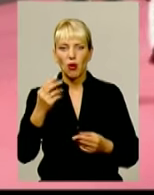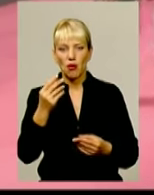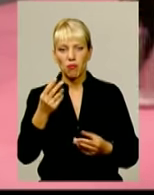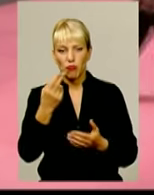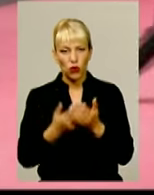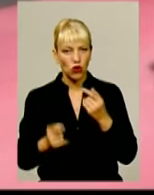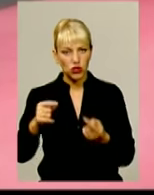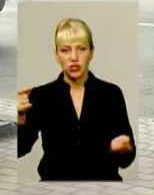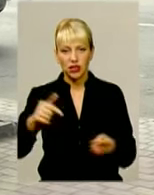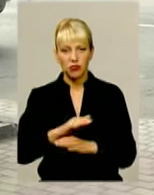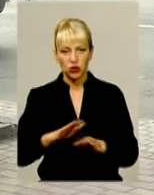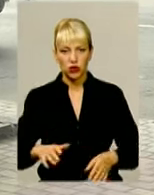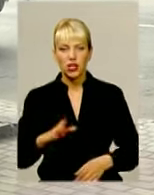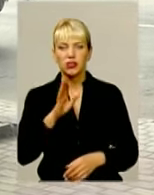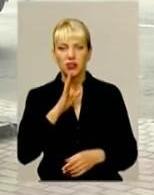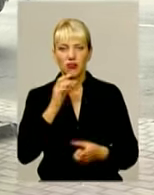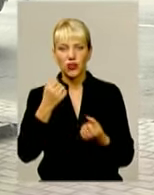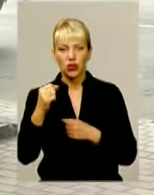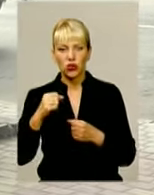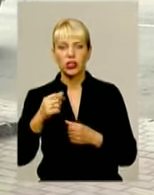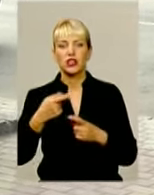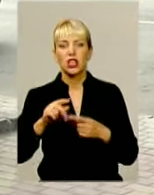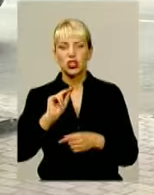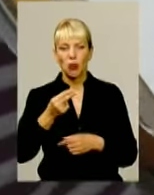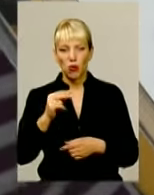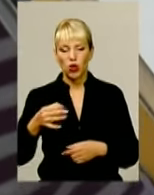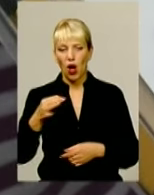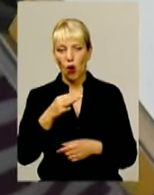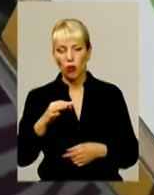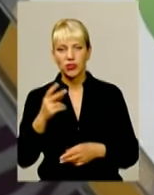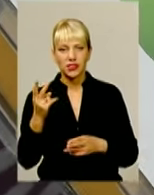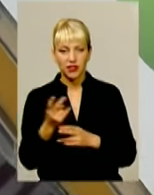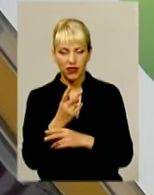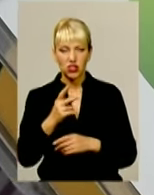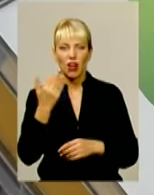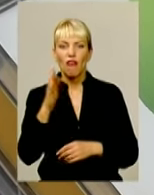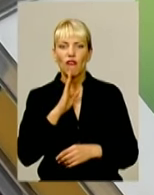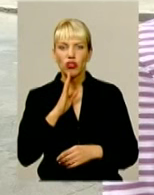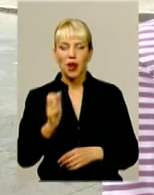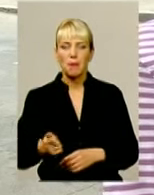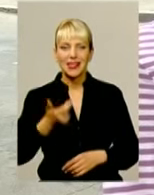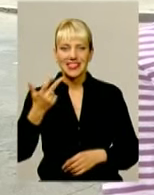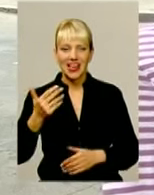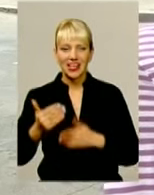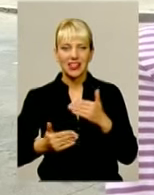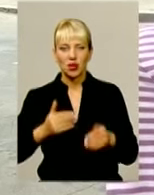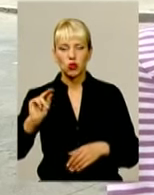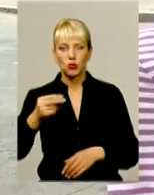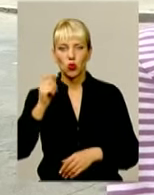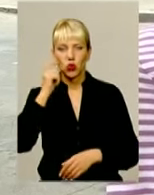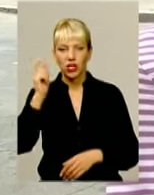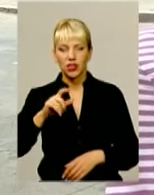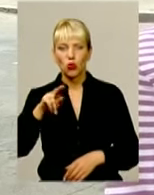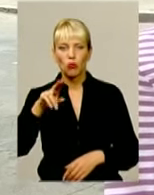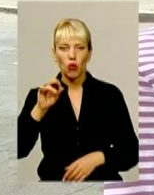змаганнях різного рівня. Вона чемпіонка області двічі, вона призерка етапу чемпіонату України по